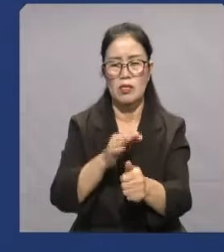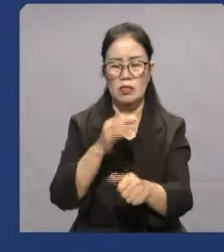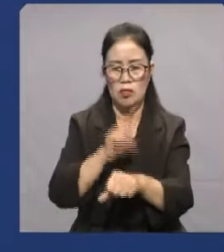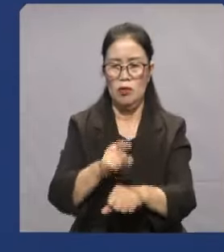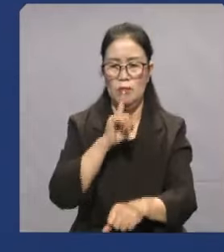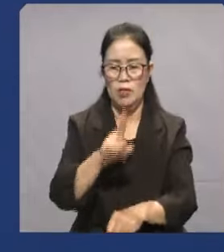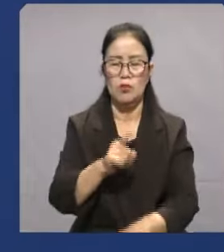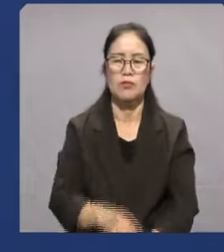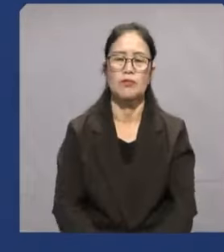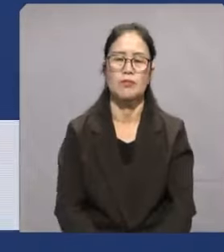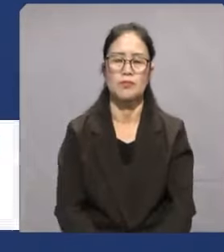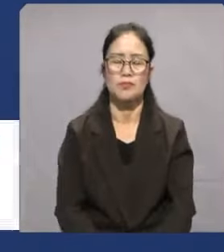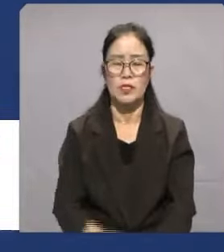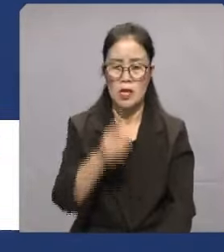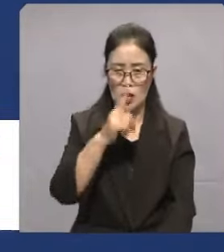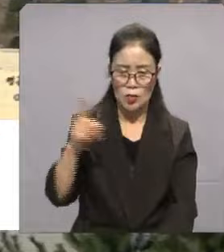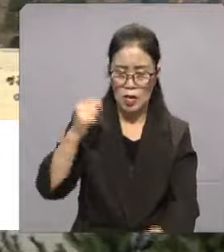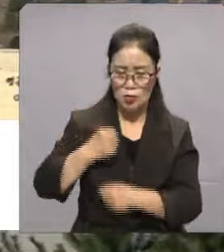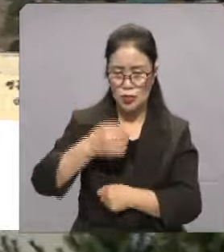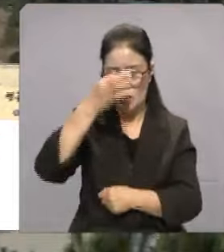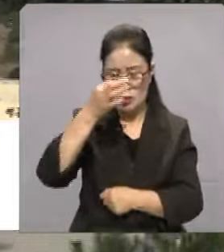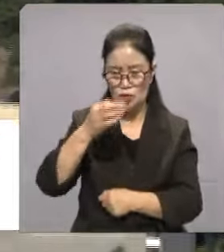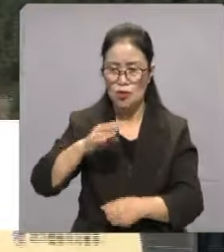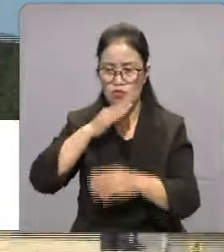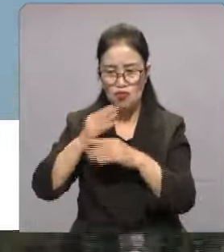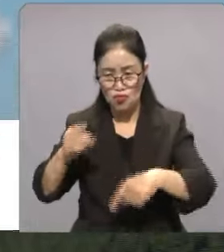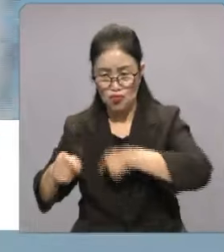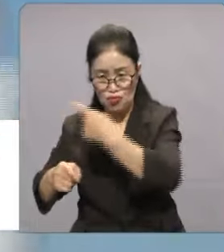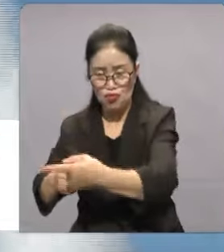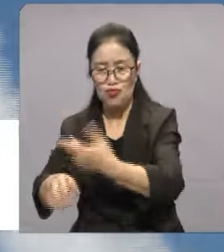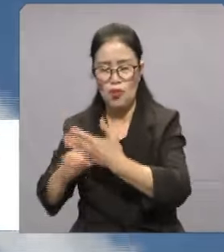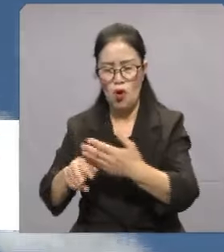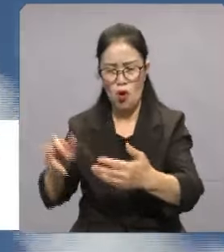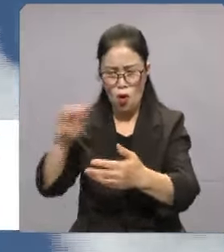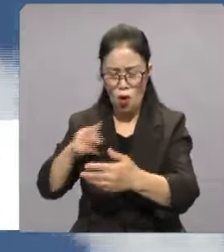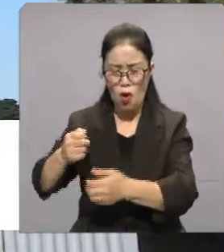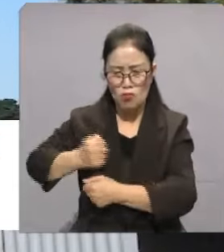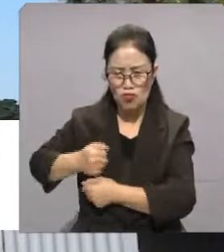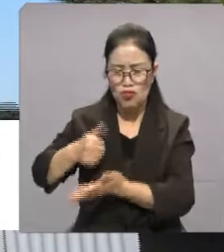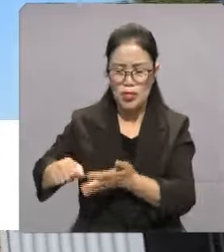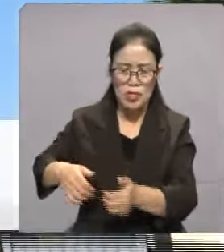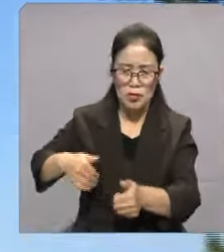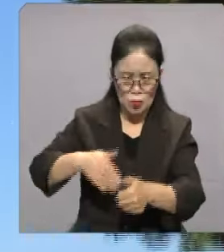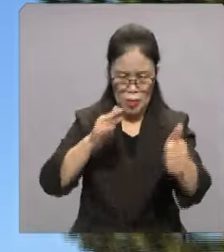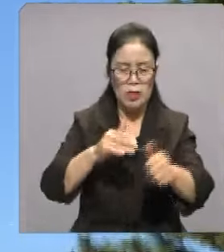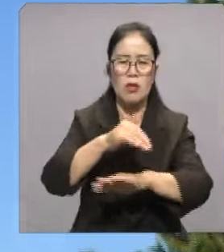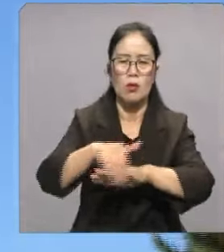있습니다. 러시아 군사 기술 등이 북한으로 넘어가면 공격용 무기도 우크라이나에 보내겠다는